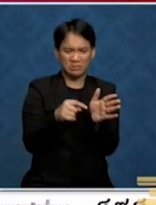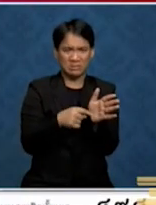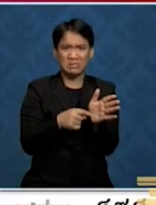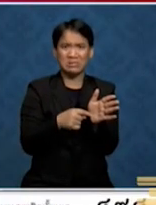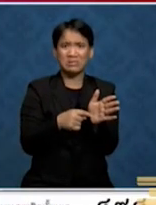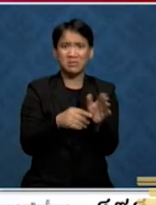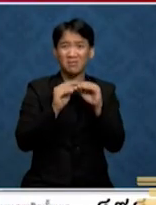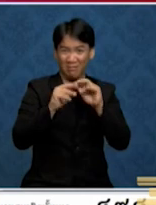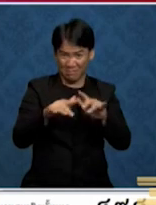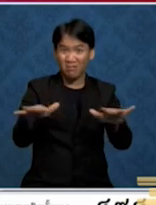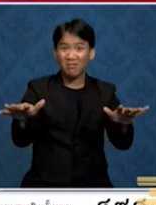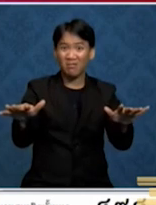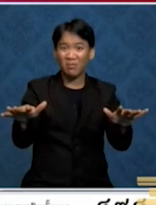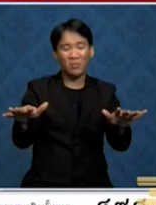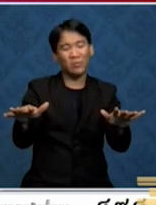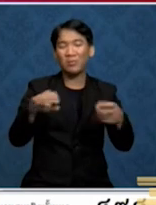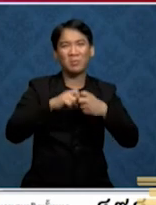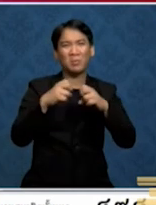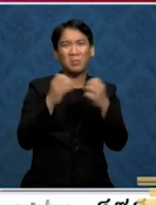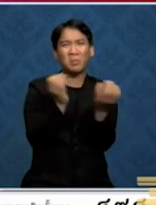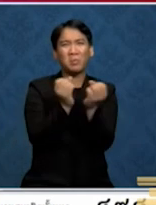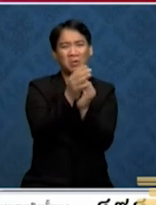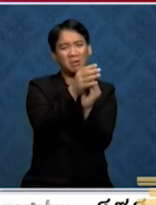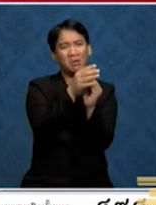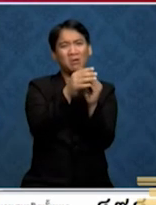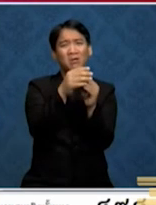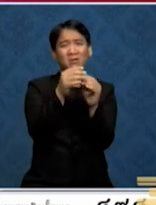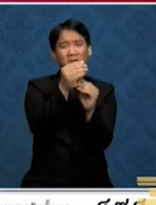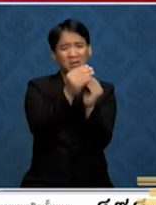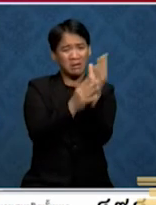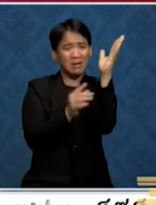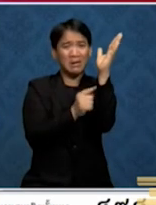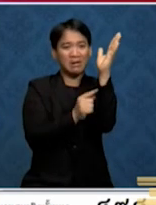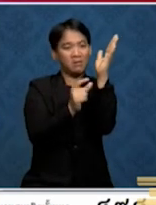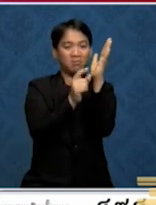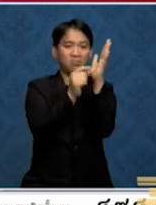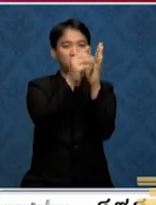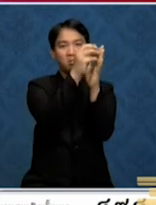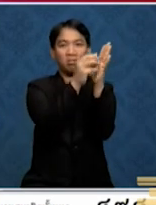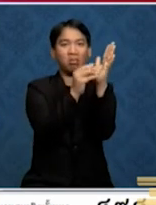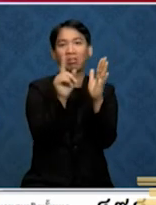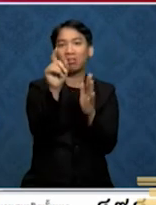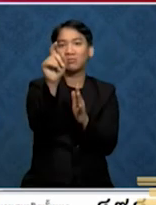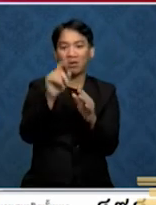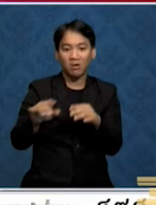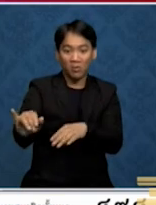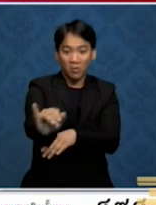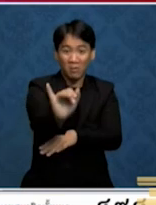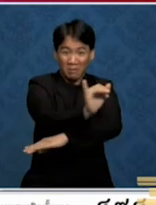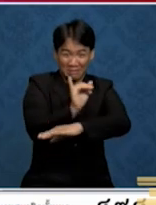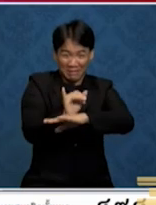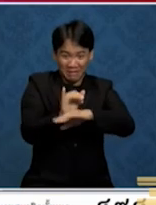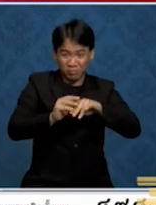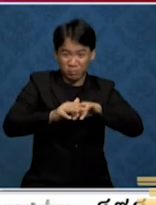เขตตำบลบัวเชษฐอำเภอบัวเชษฐตอนนี้ก็กัดกินข้าวของพี่น้องน่าจะเสียหายหลายร้อยไร่นะคะท่านประธานช่วงนี้กำลังระบ